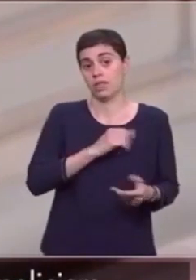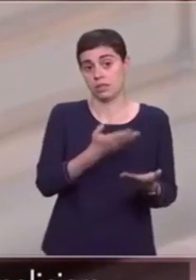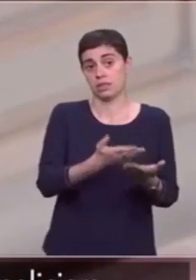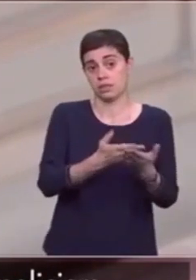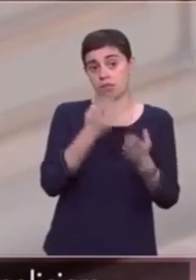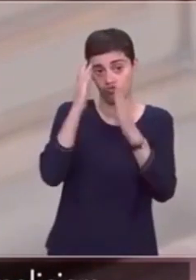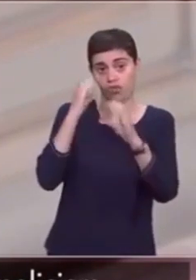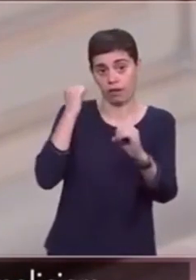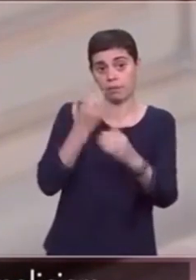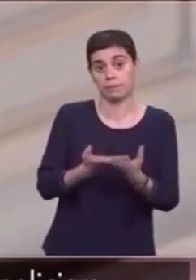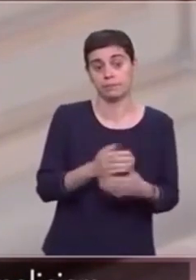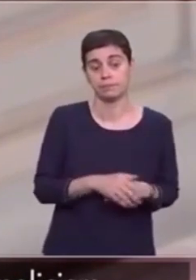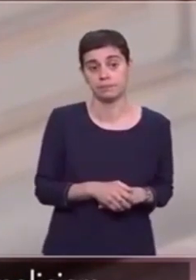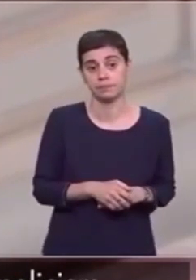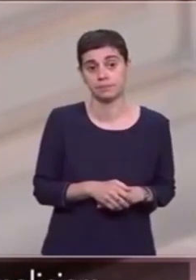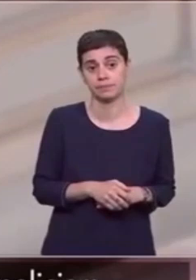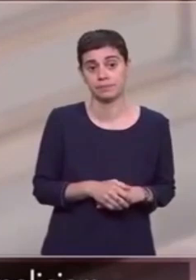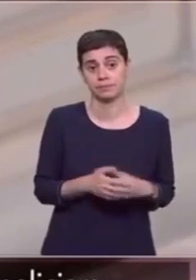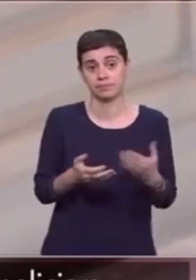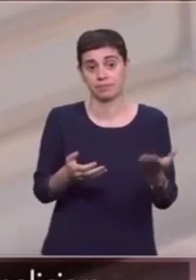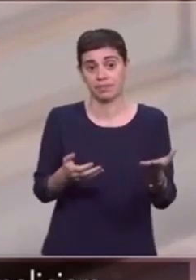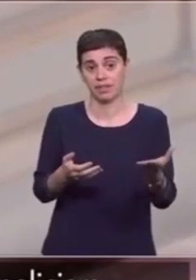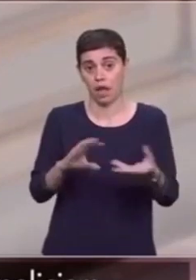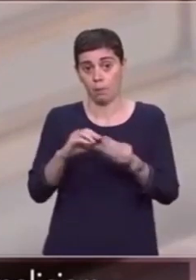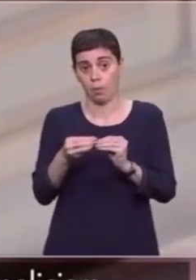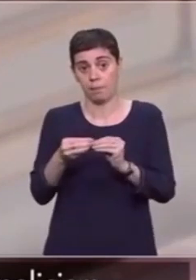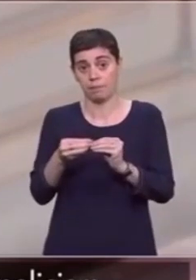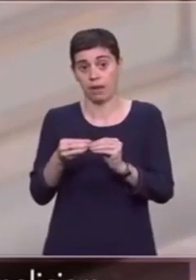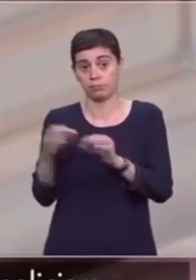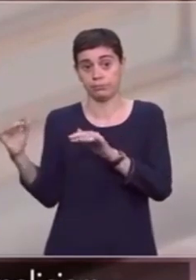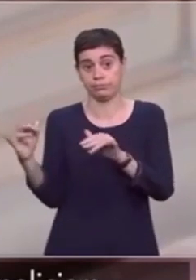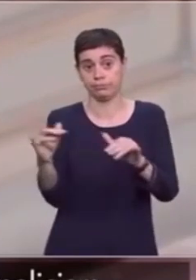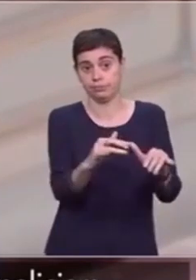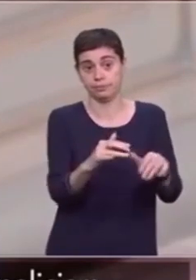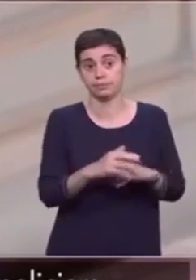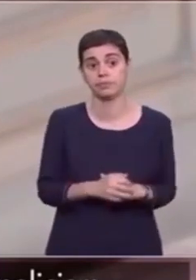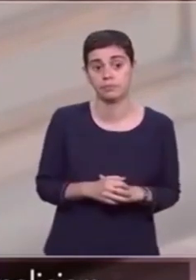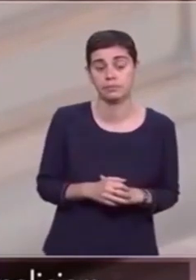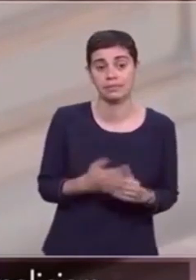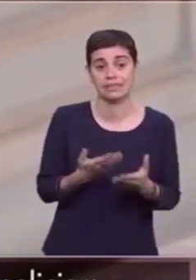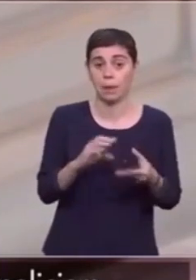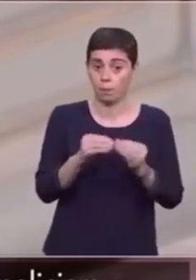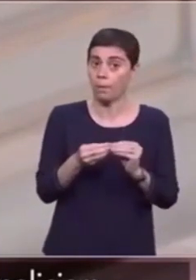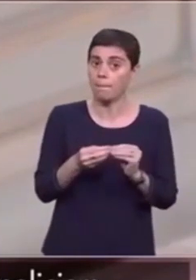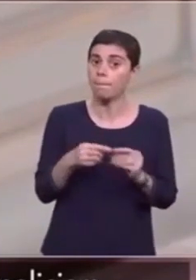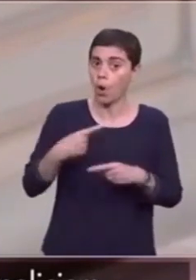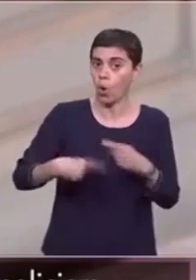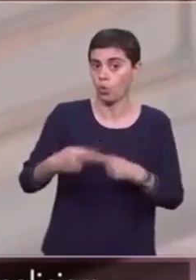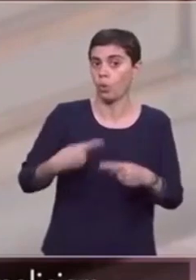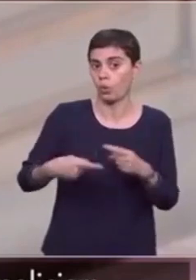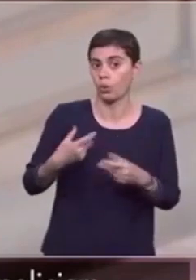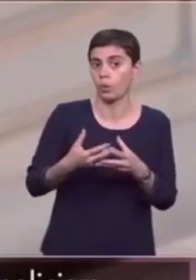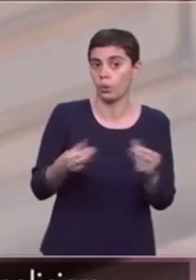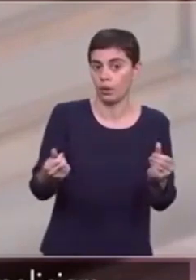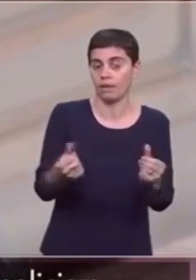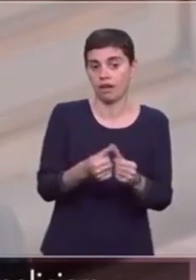de gendarmerie, sont finalement les seuls réceptacles des problèmes de sécurité. Et ça, c'est un problème. Nous sommes en train de le résoudre avec la mise en place de la